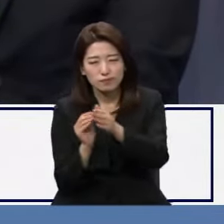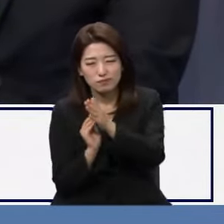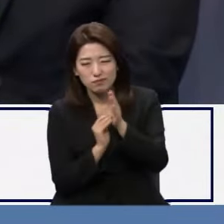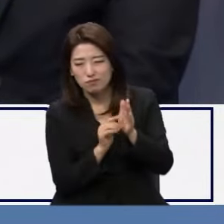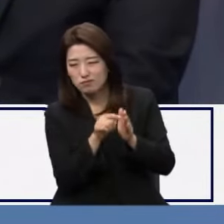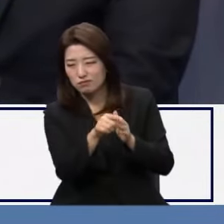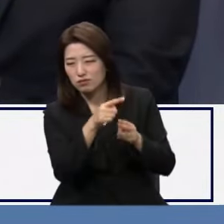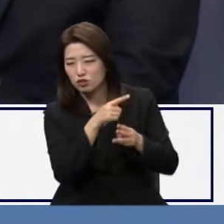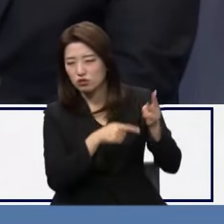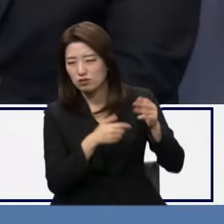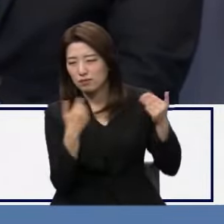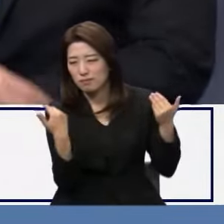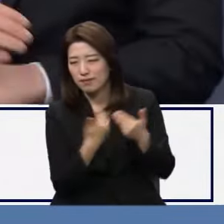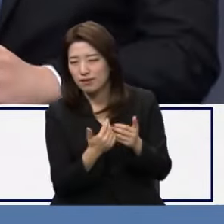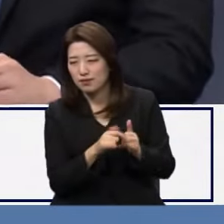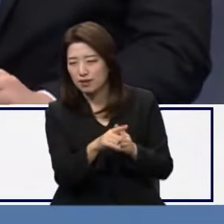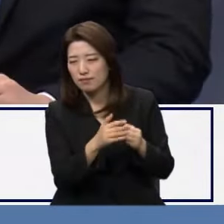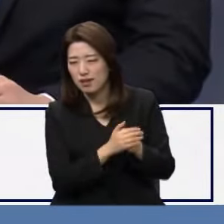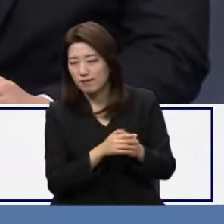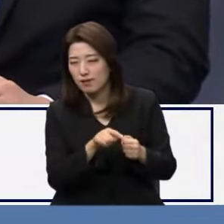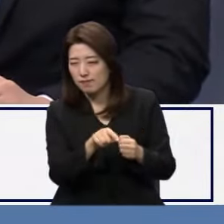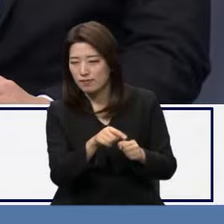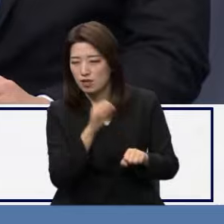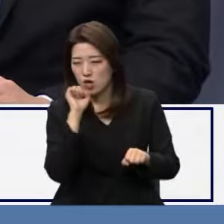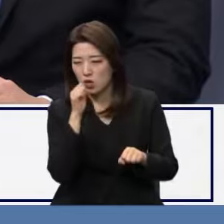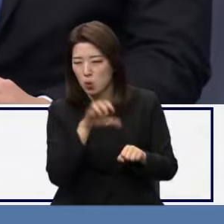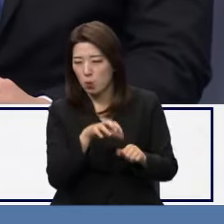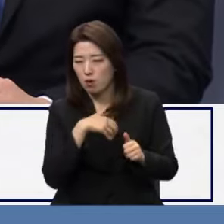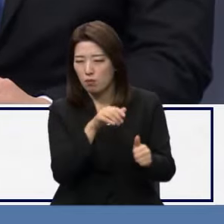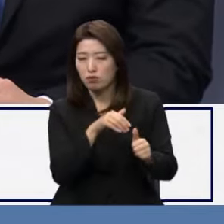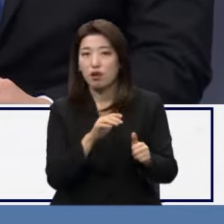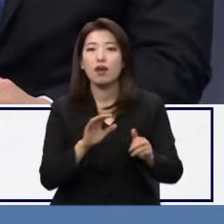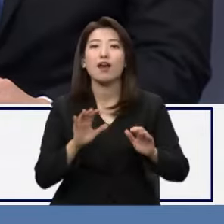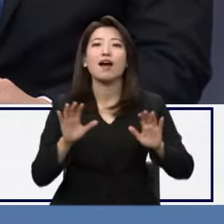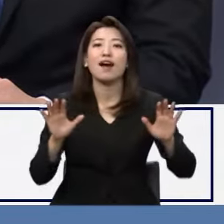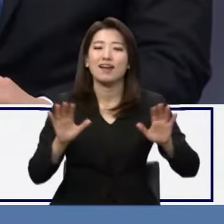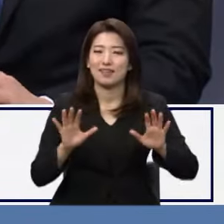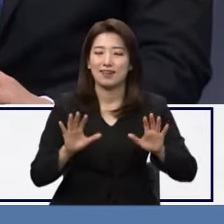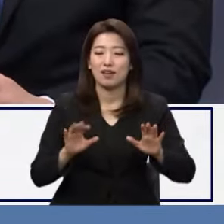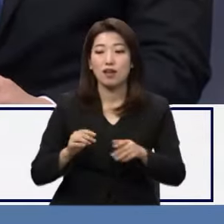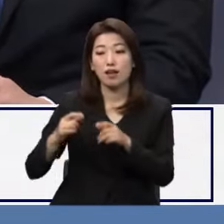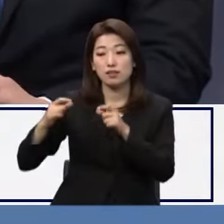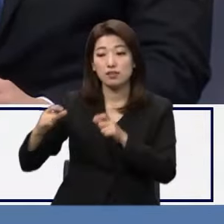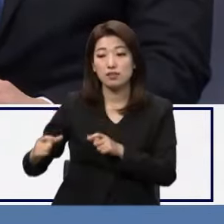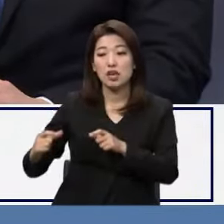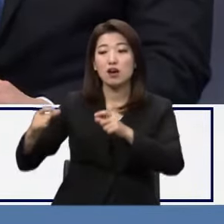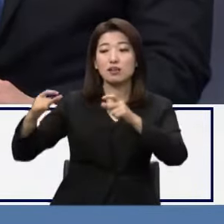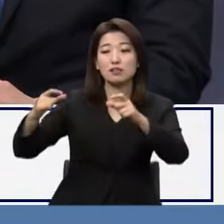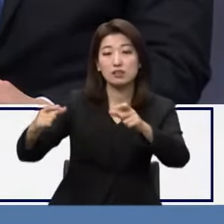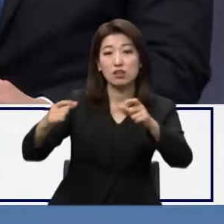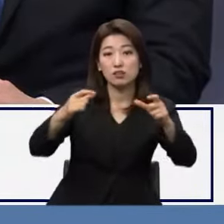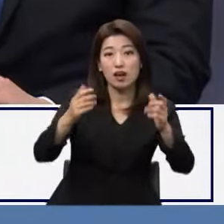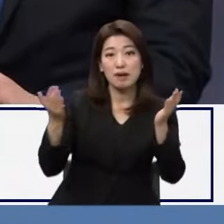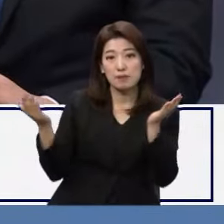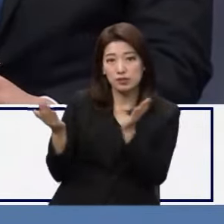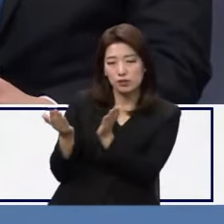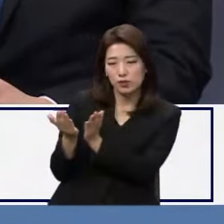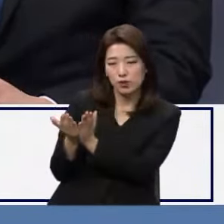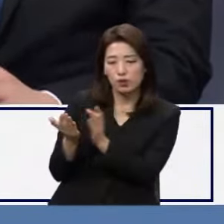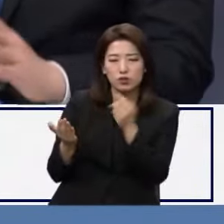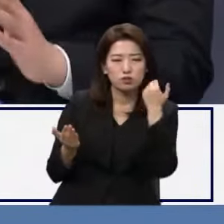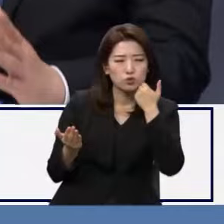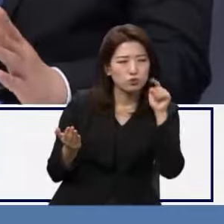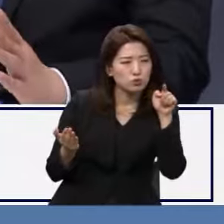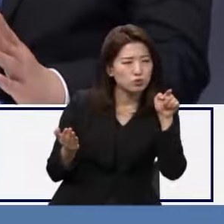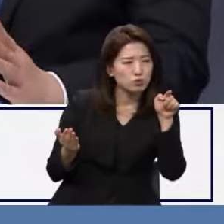그냥 전체적으로 그 각 지역 구도에 맞는 그 상황을 전략을 짜고 있는 것이기 때문에 특히이 낙동강 전선 그러니까 PK